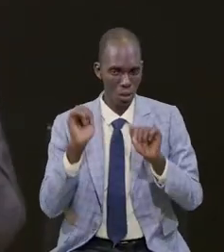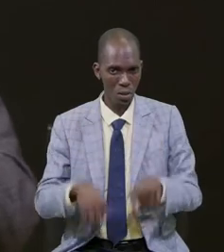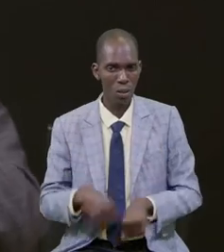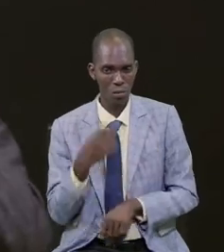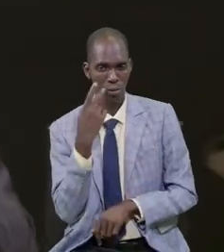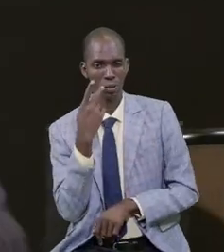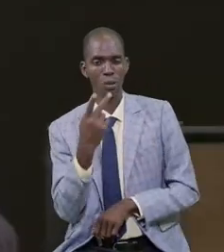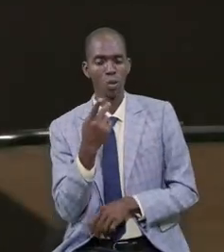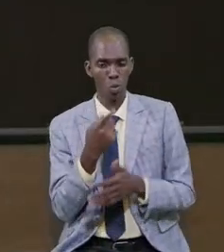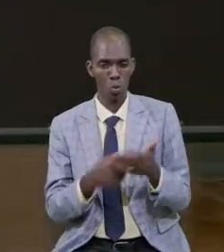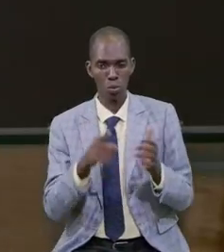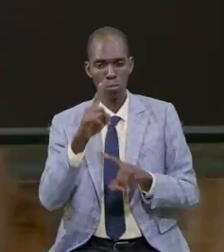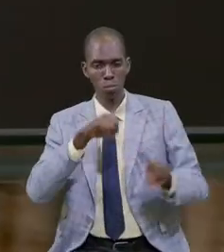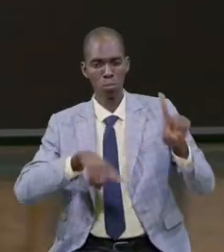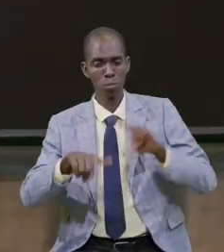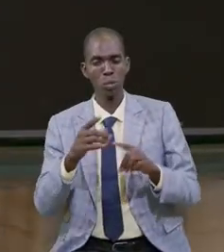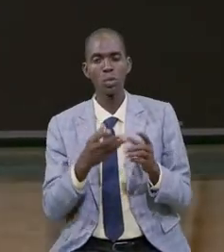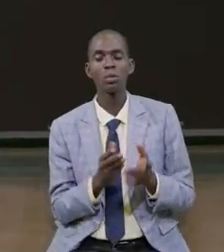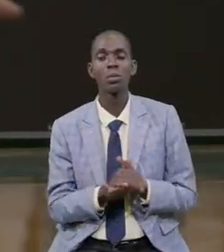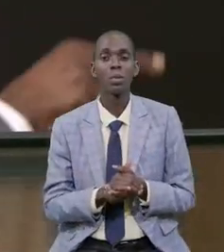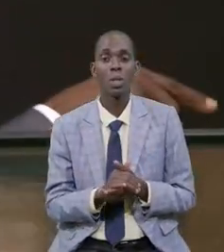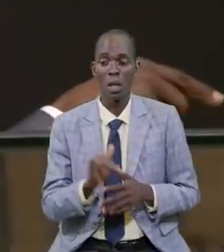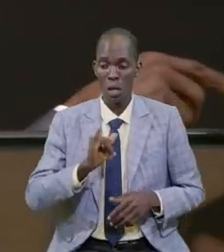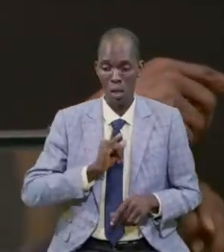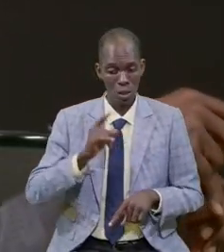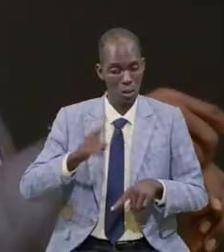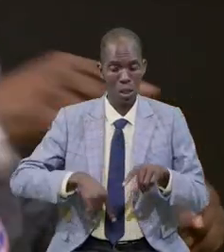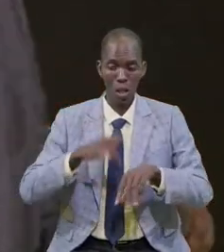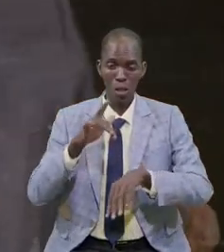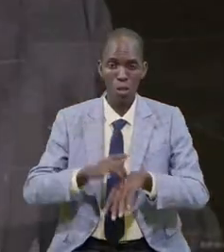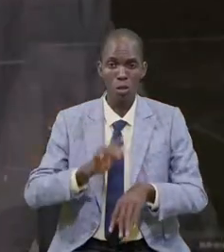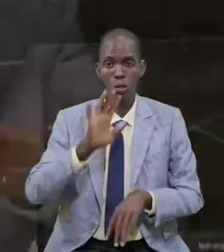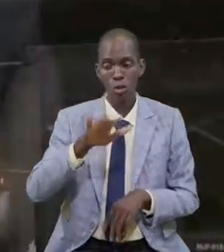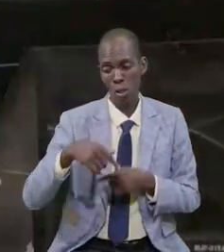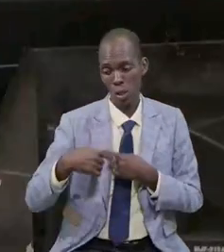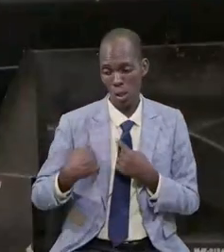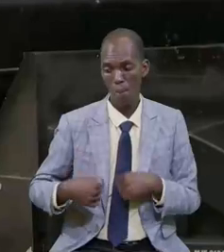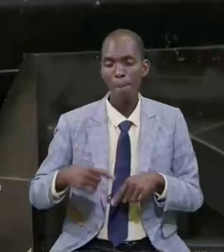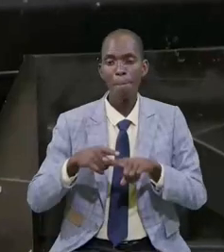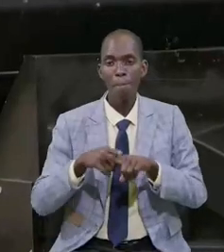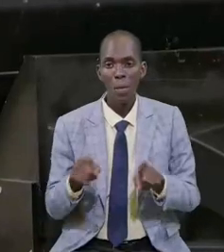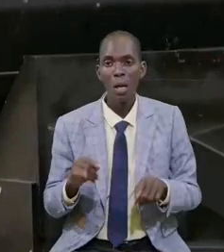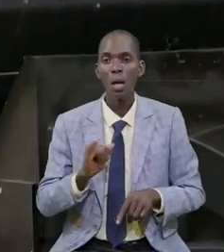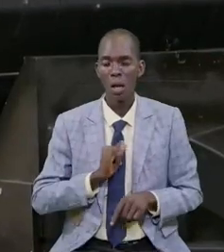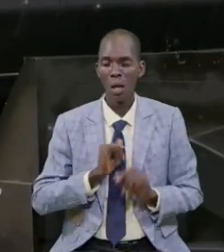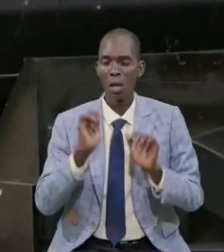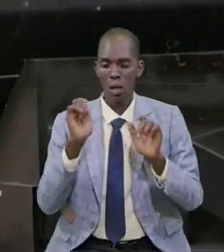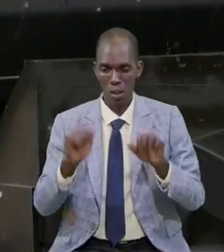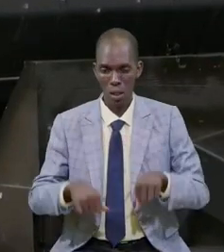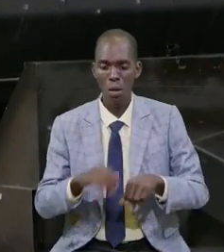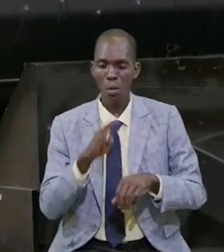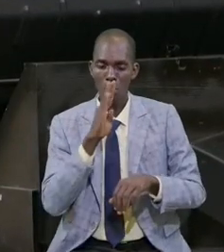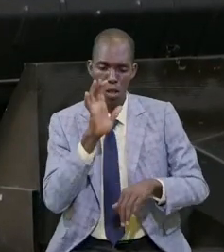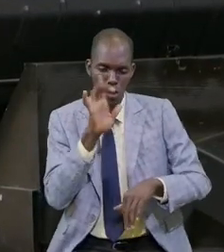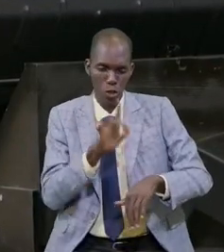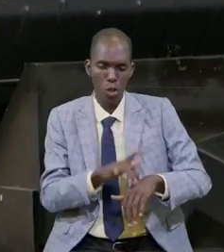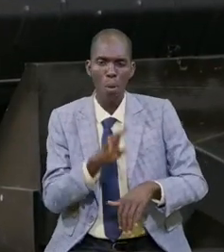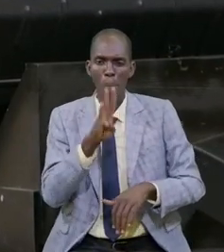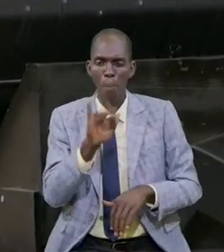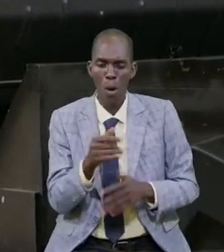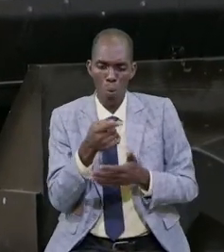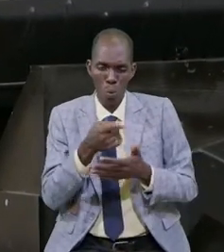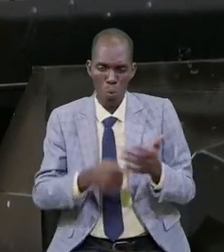qui sort de votre bouche. Je ne peux pas toucher votre cœur, mais je peux être touché par